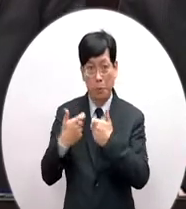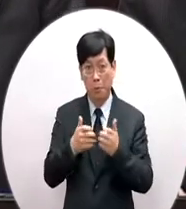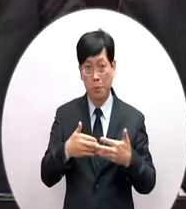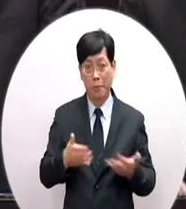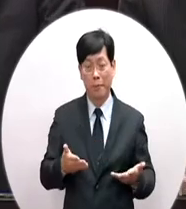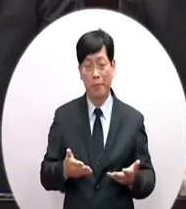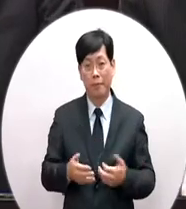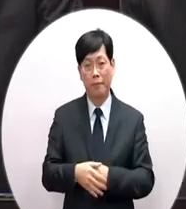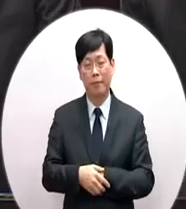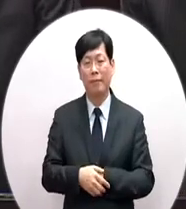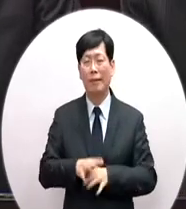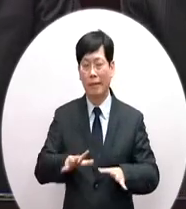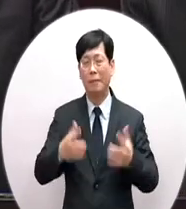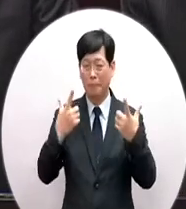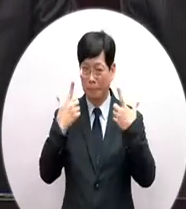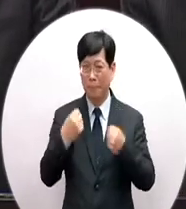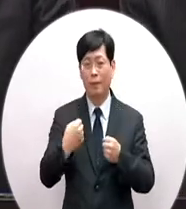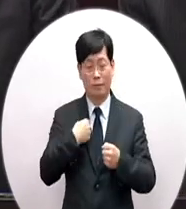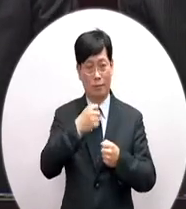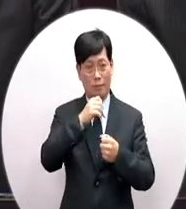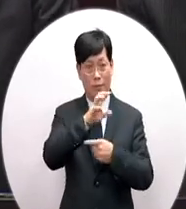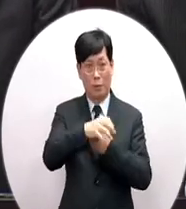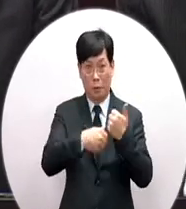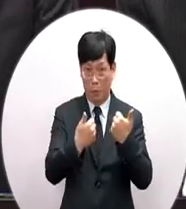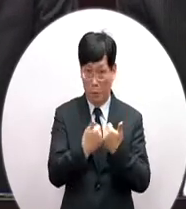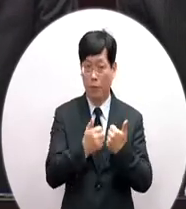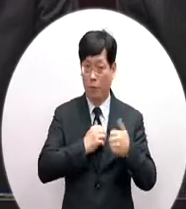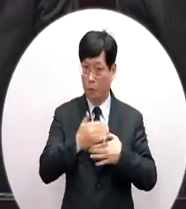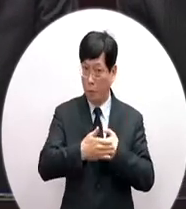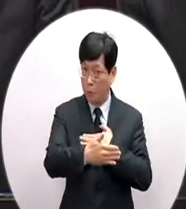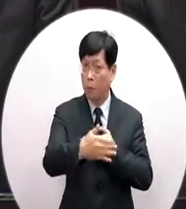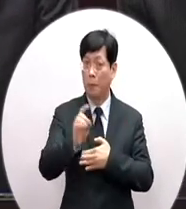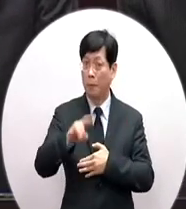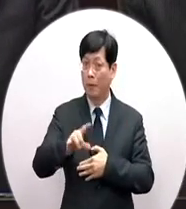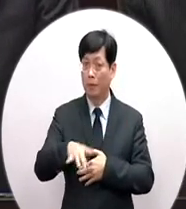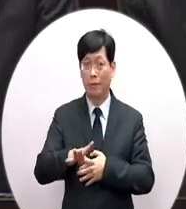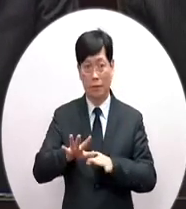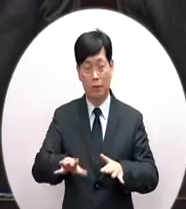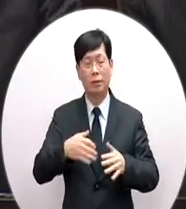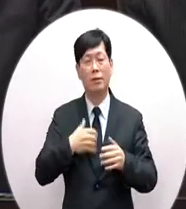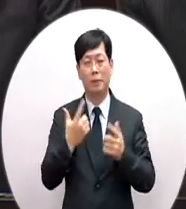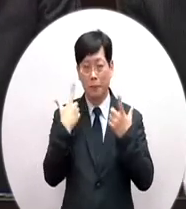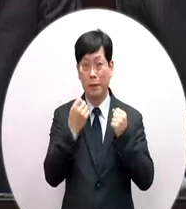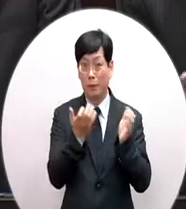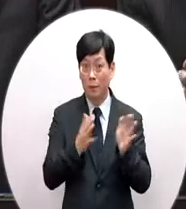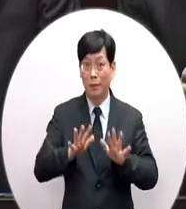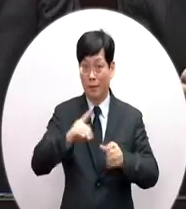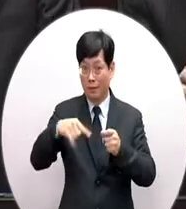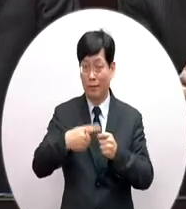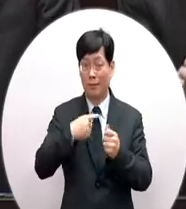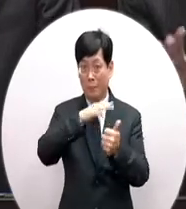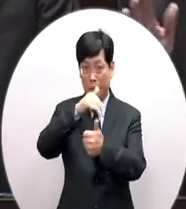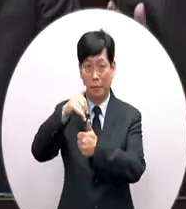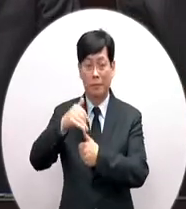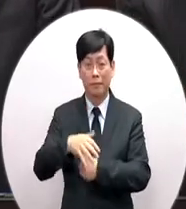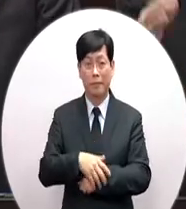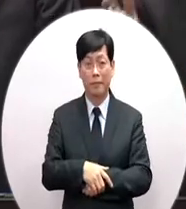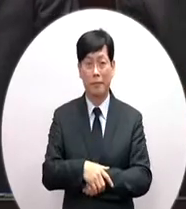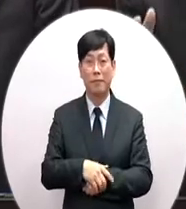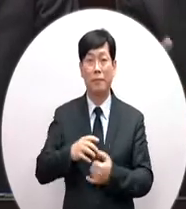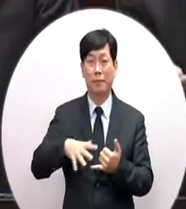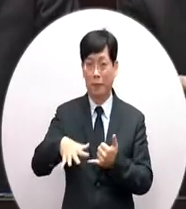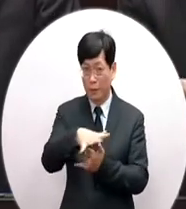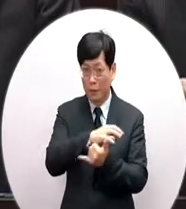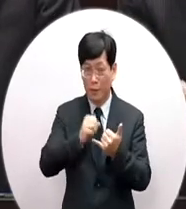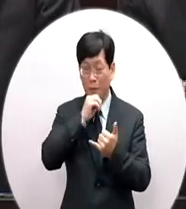所以我们现在基本上农委会的进度是这样，你也知道我们现在正在筹备今年要召开已经没有